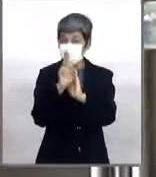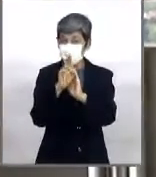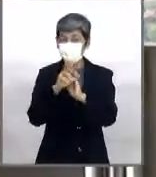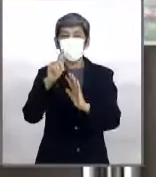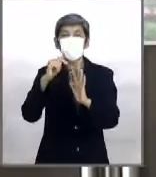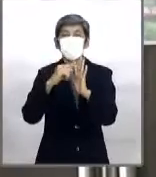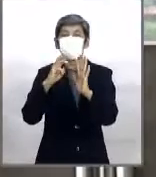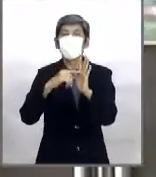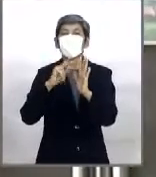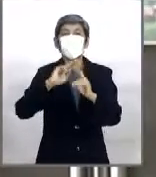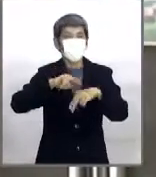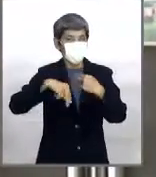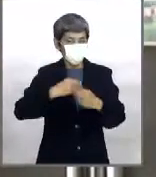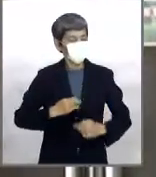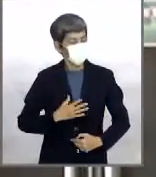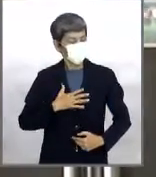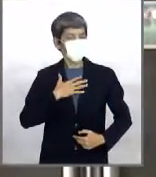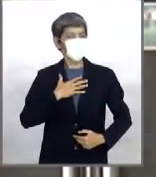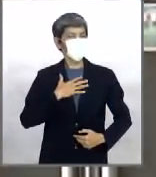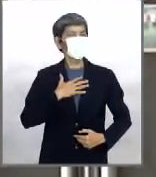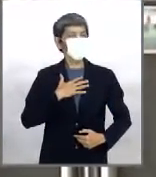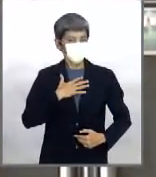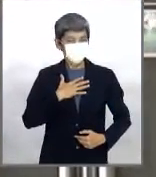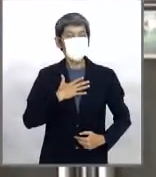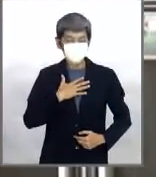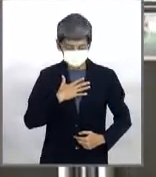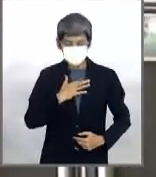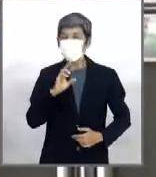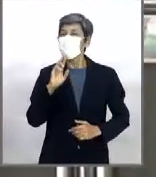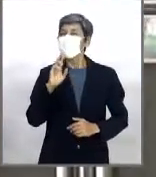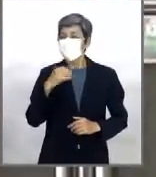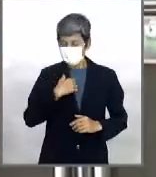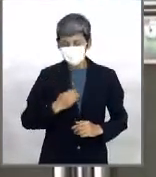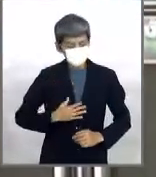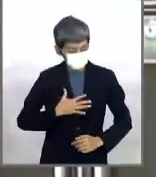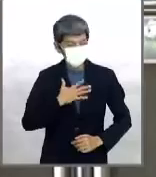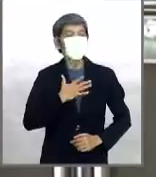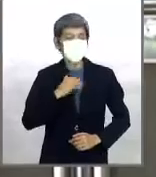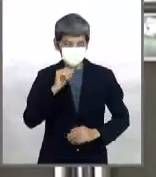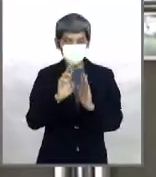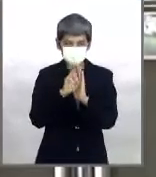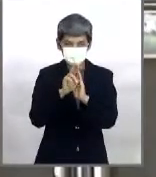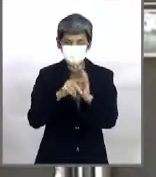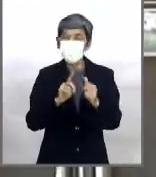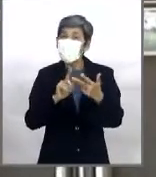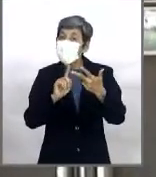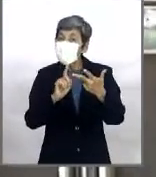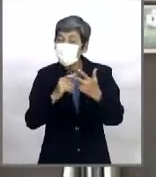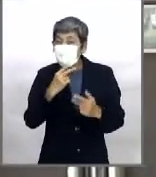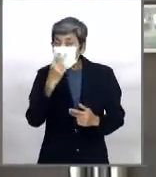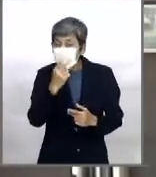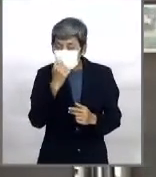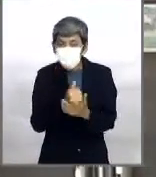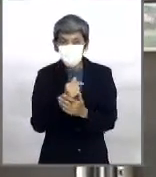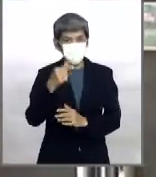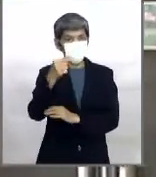วันของขวัญจากแรงบันดาลใจ ตะวันของขวัญจากแรงบันดาลใจ ใช่หรือว่าง่ายๆเลยนะครับผมค้นหา